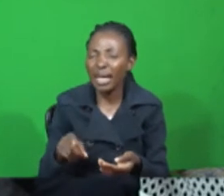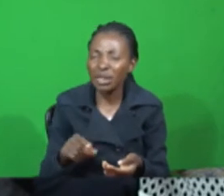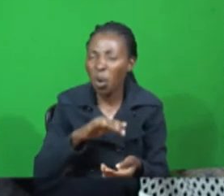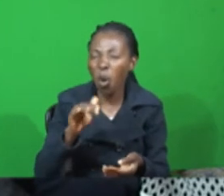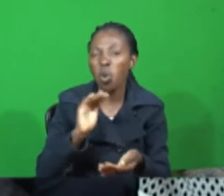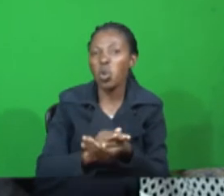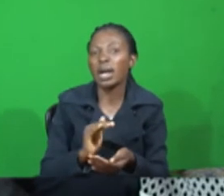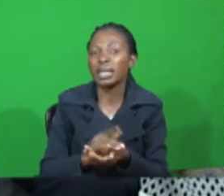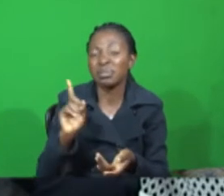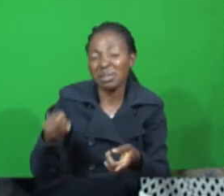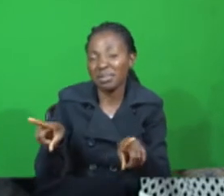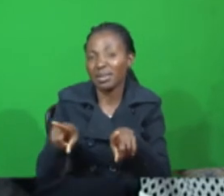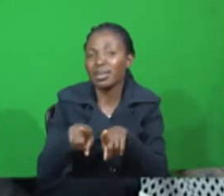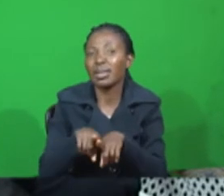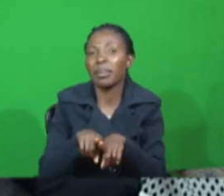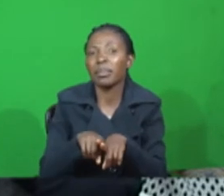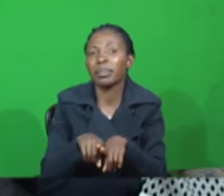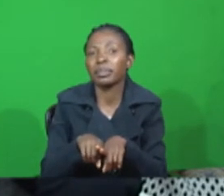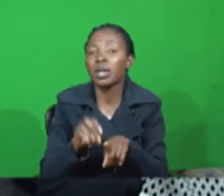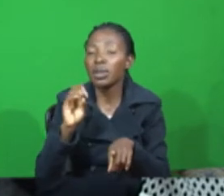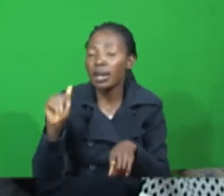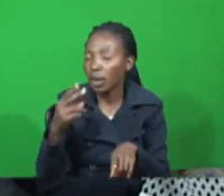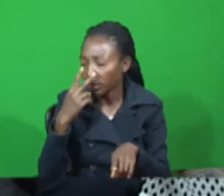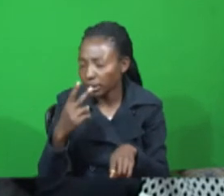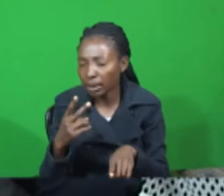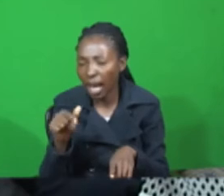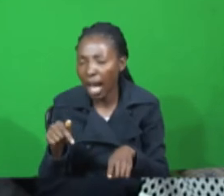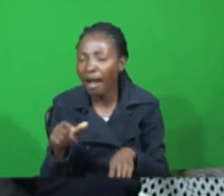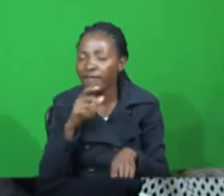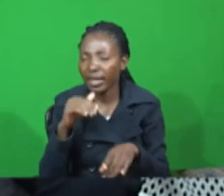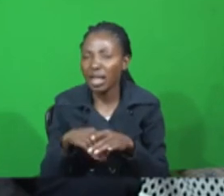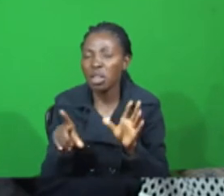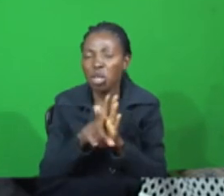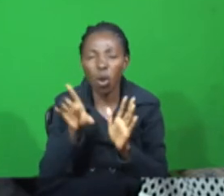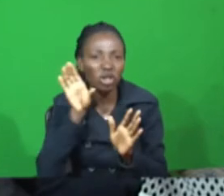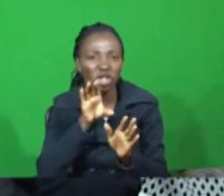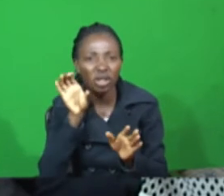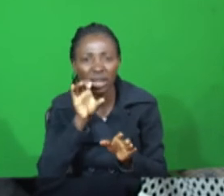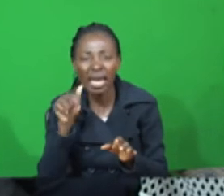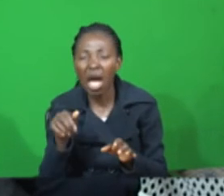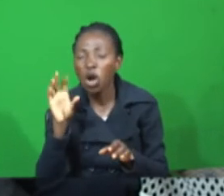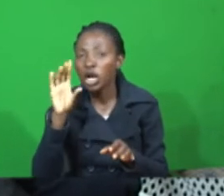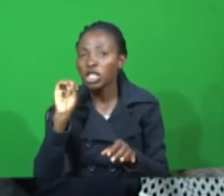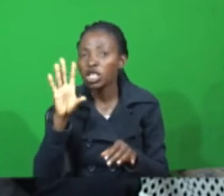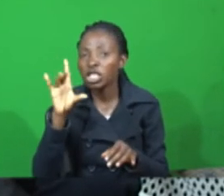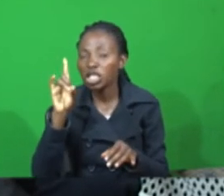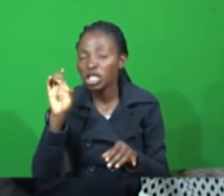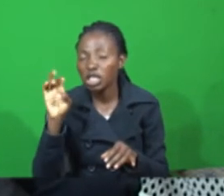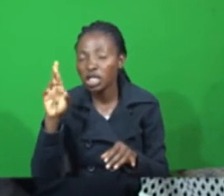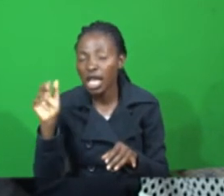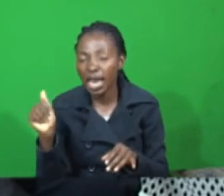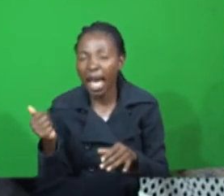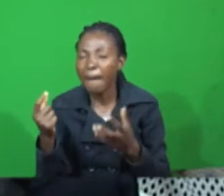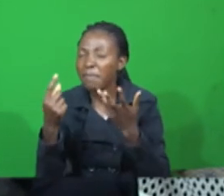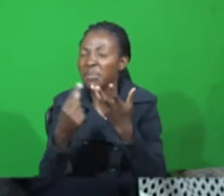tsika dziri strange kwamuri. Osaka paona kuti tezvara vanditsotsa Shera atokura aroora. Saka